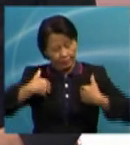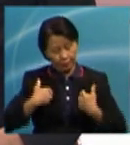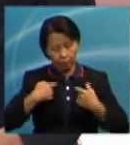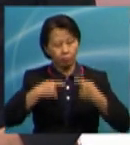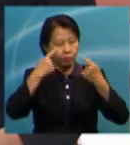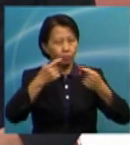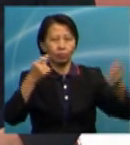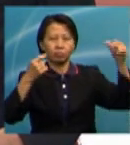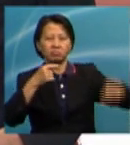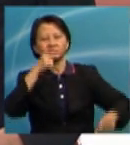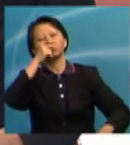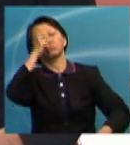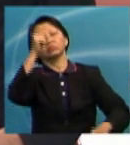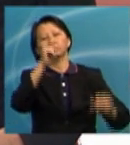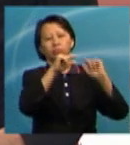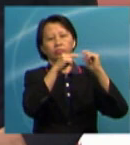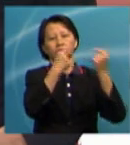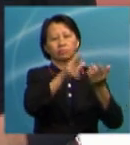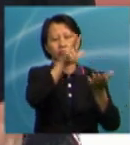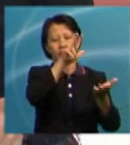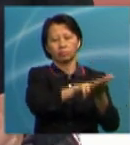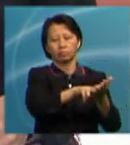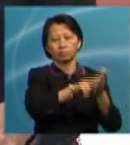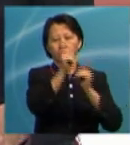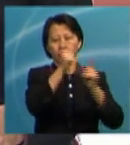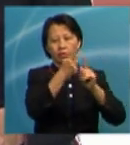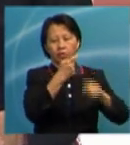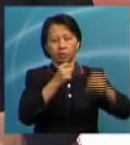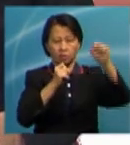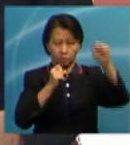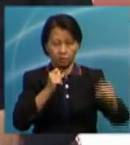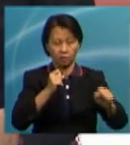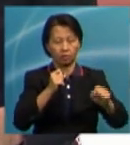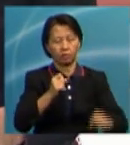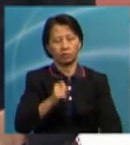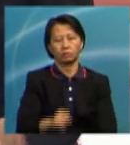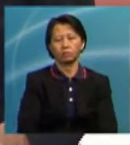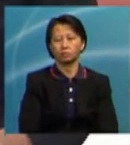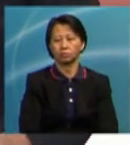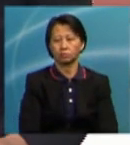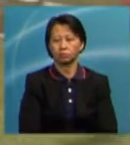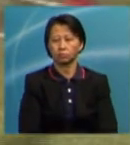meruntuhkan ego pasukan beratus bintang dari selatan tanah air